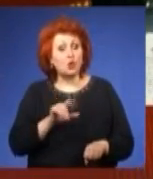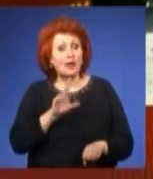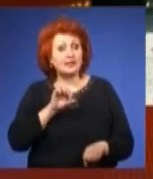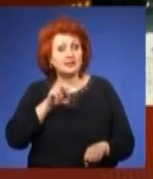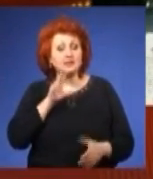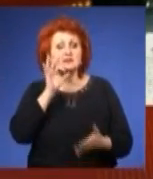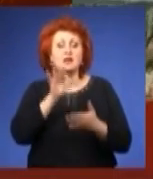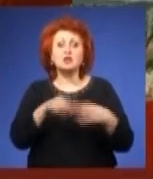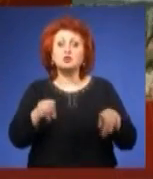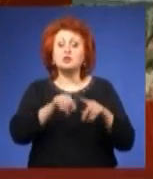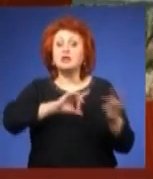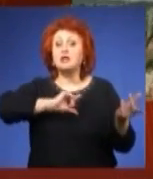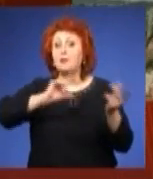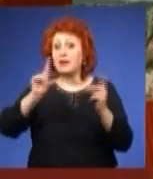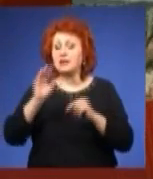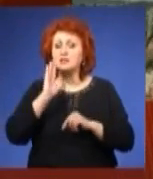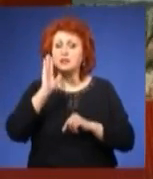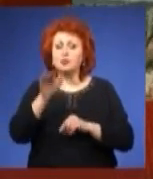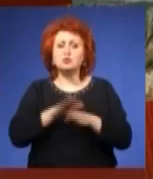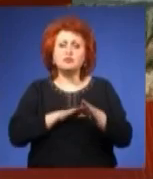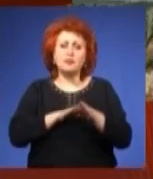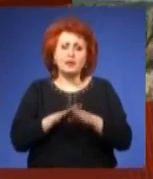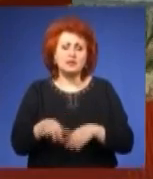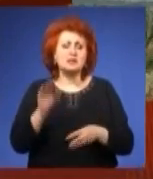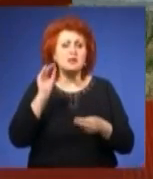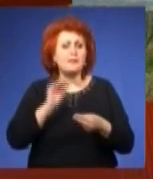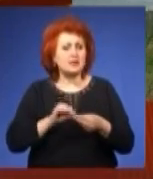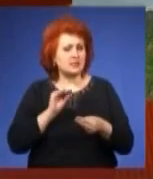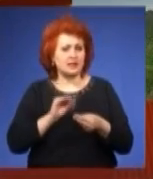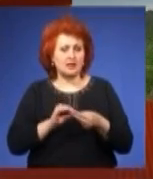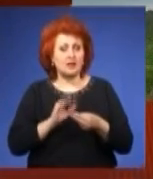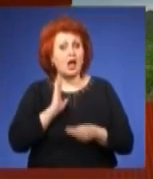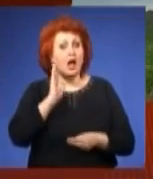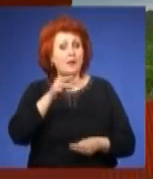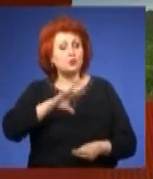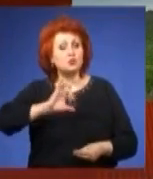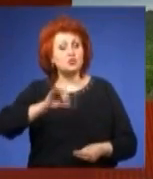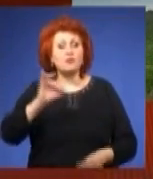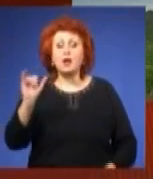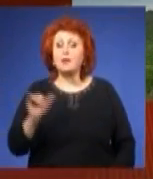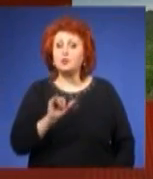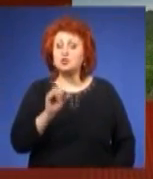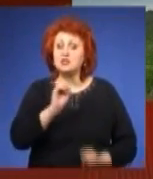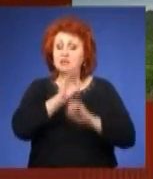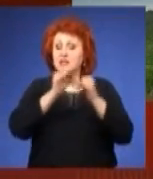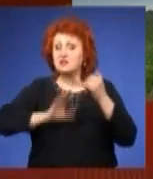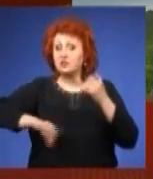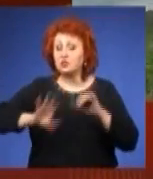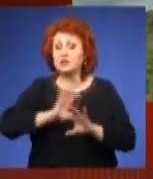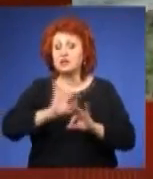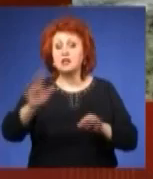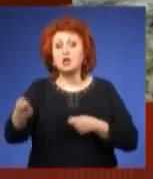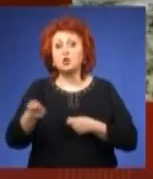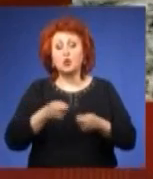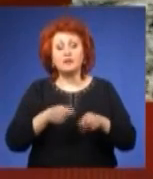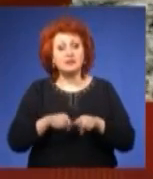Однако владыка Кирилл заверил, что такие поездки будут совершаться регулярно. О предстоящем в мае путешествии на Святую Землю